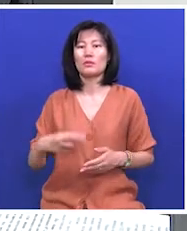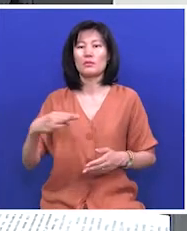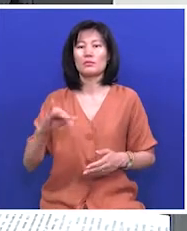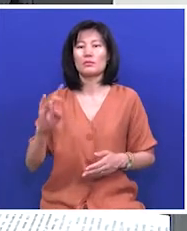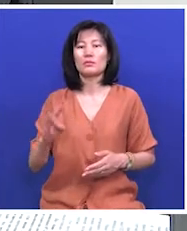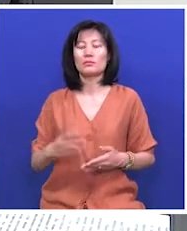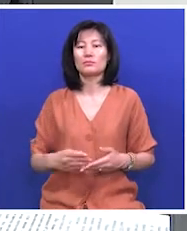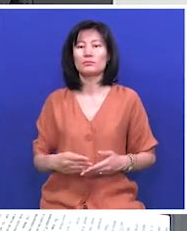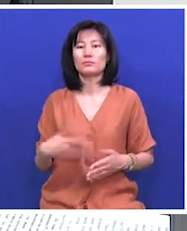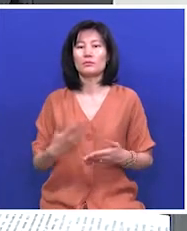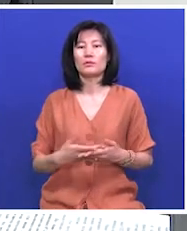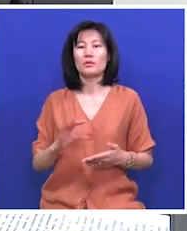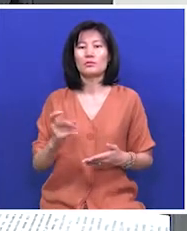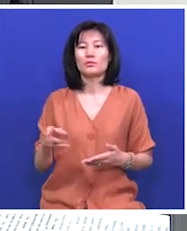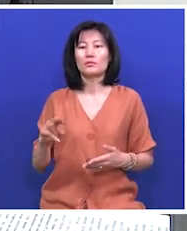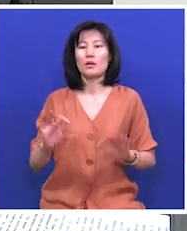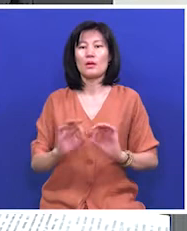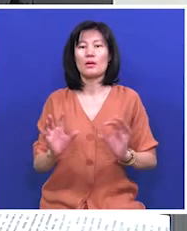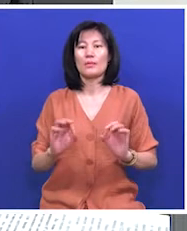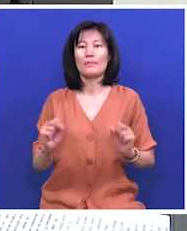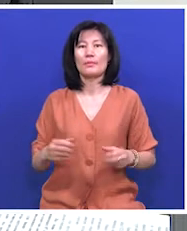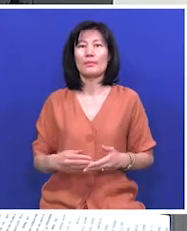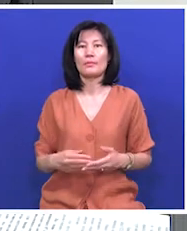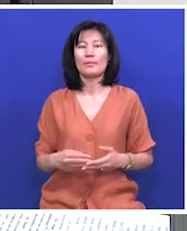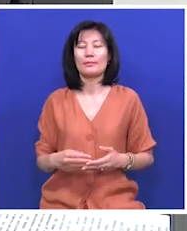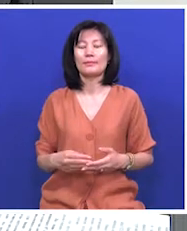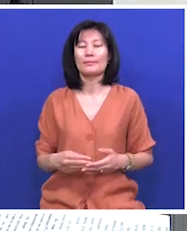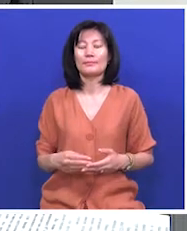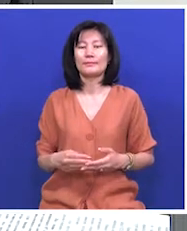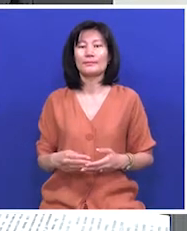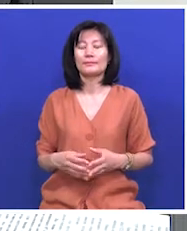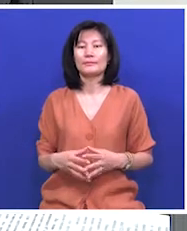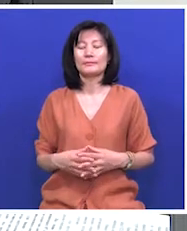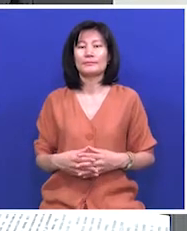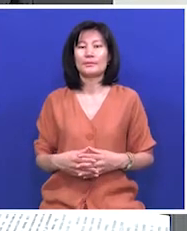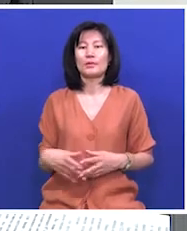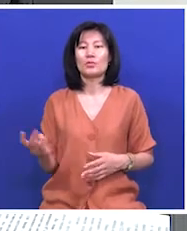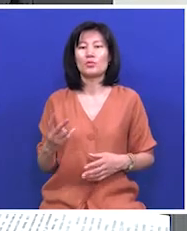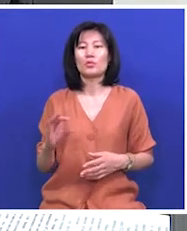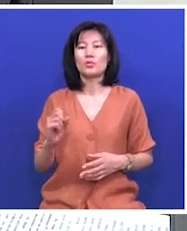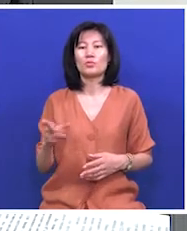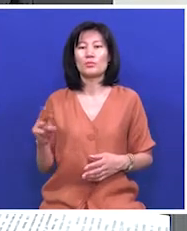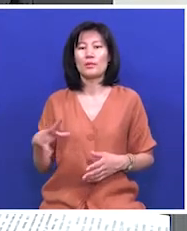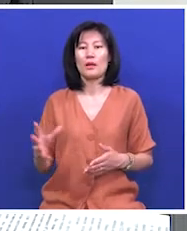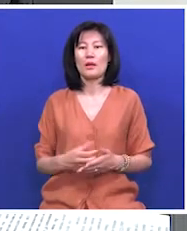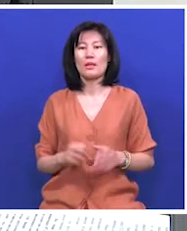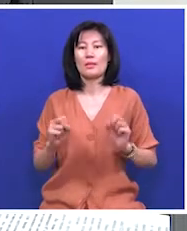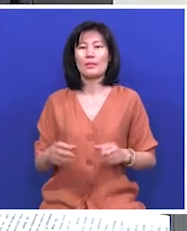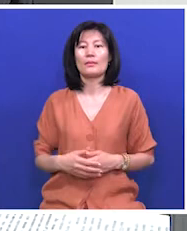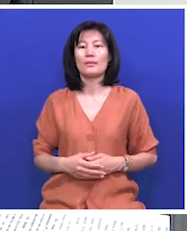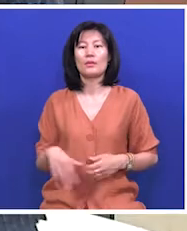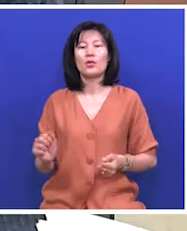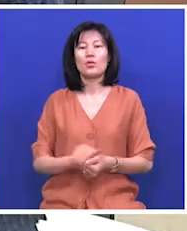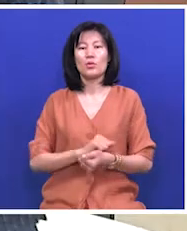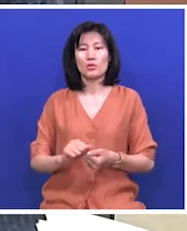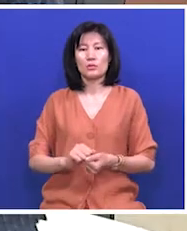шаруашылық тауар өндірушілер мынау субсидиялаудың ақпараттық жүйесі арқылы өтінім беріп, қажетті субсидиясын алуға